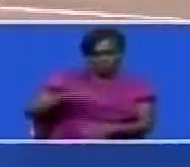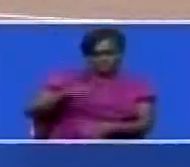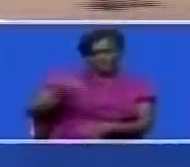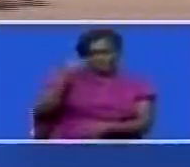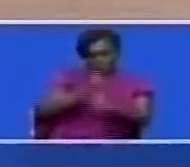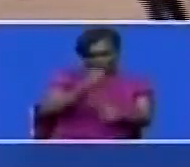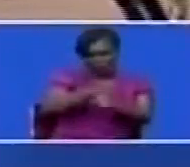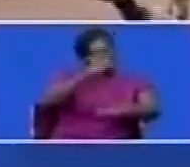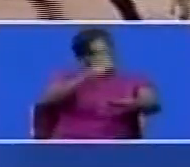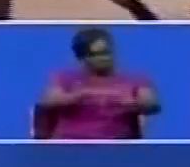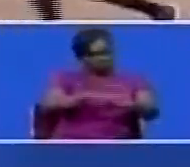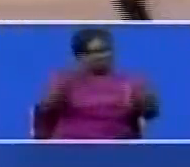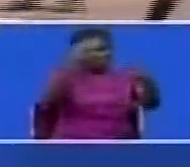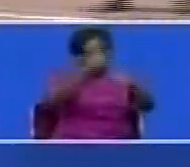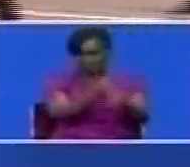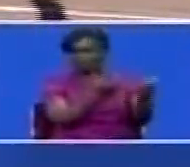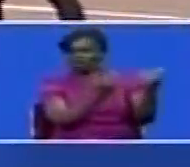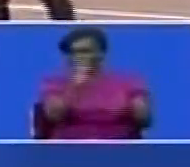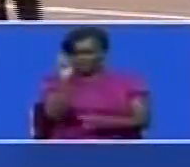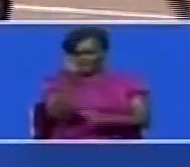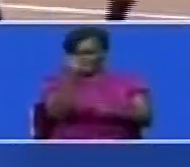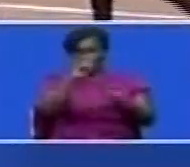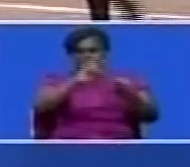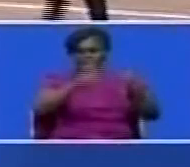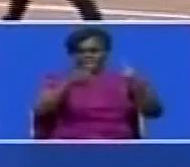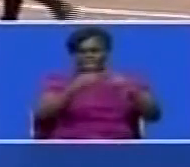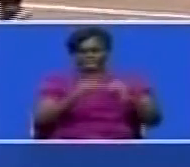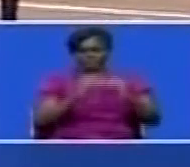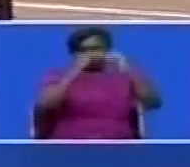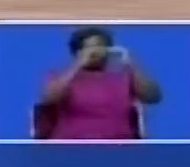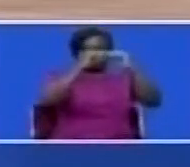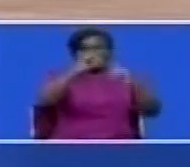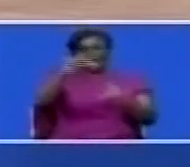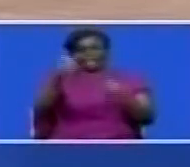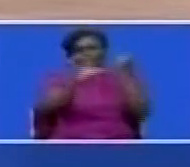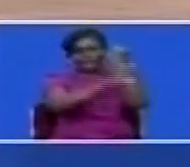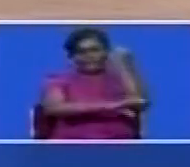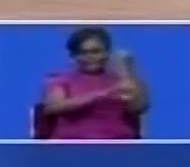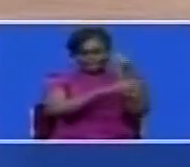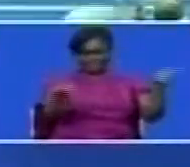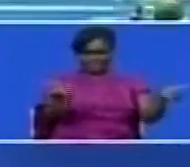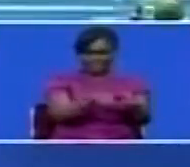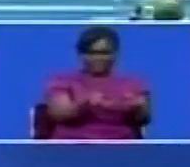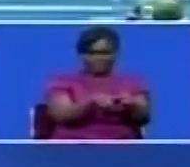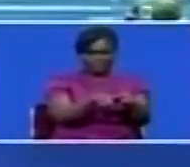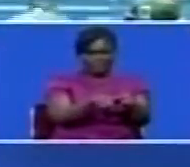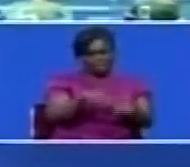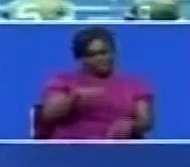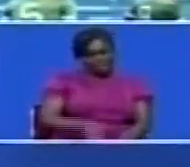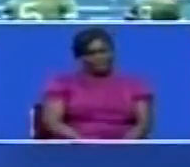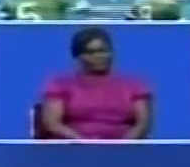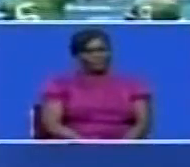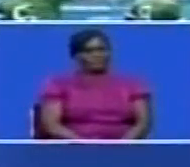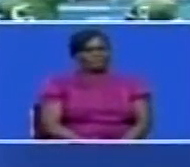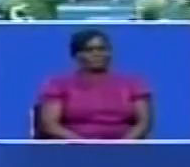msururu wa matokeo mema, shirikisho hilo linatumai Kenya itafikia kiwango cha kuyapa mataifa mengine muda mgumu katika mchezo huo. But I know we can